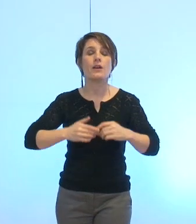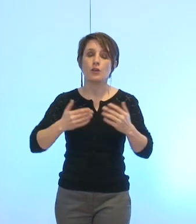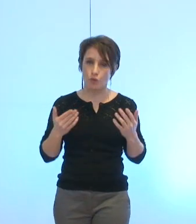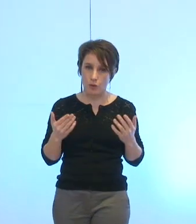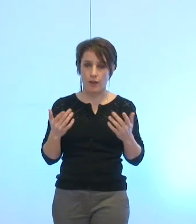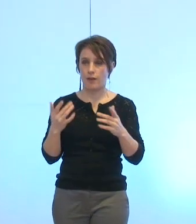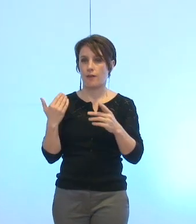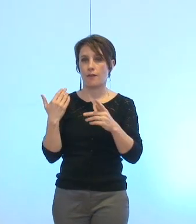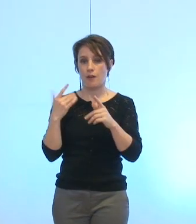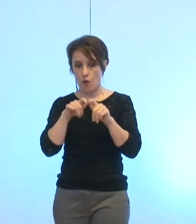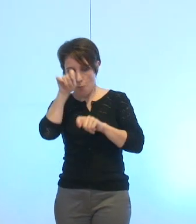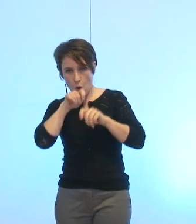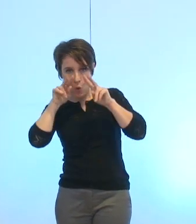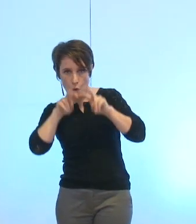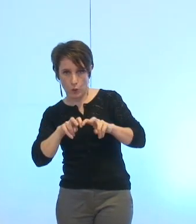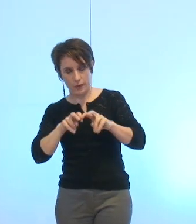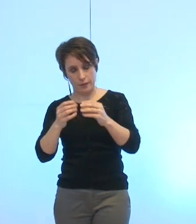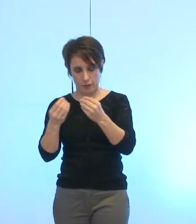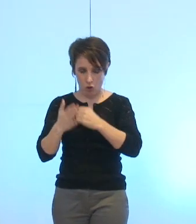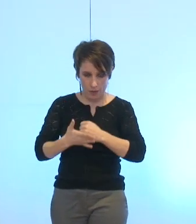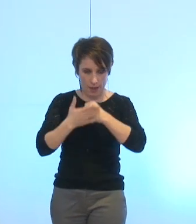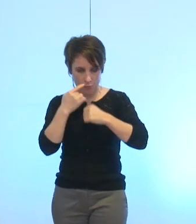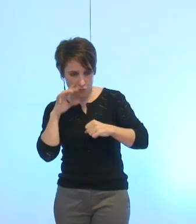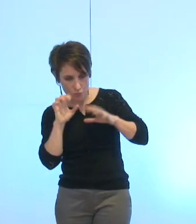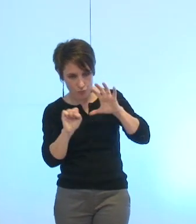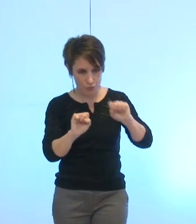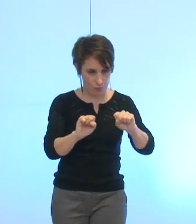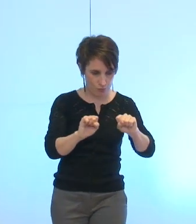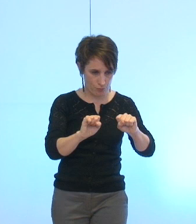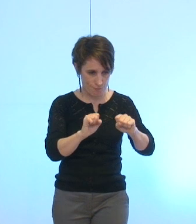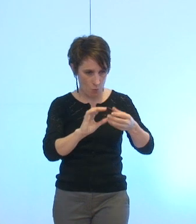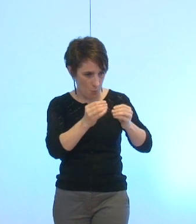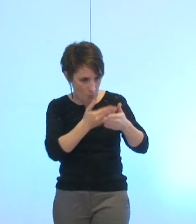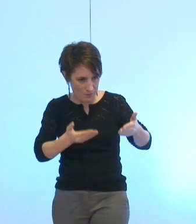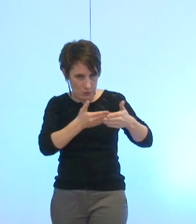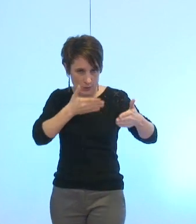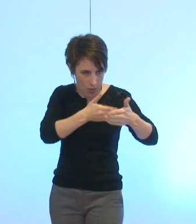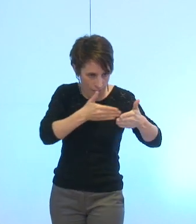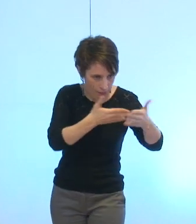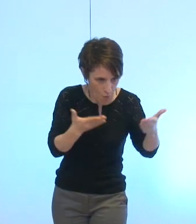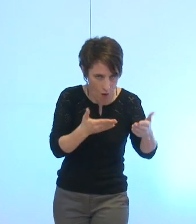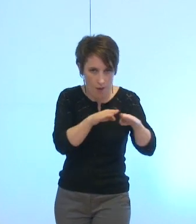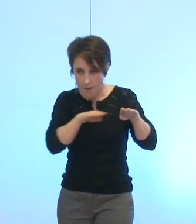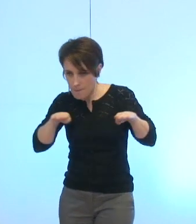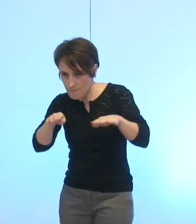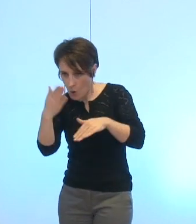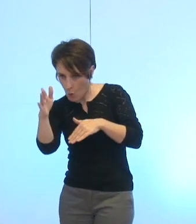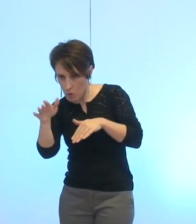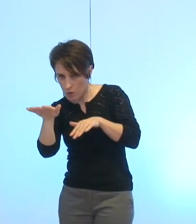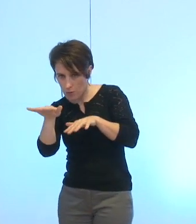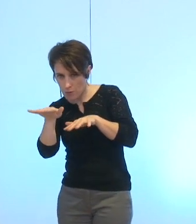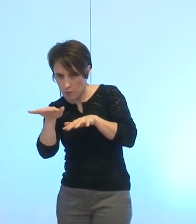zones de contrainte et surtout les zones d'action afin de trouver les outils et les marges de manœuvre pour donner à notre